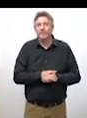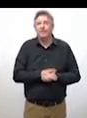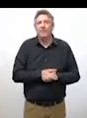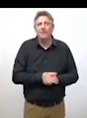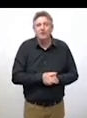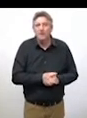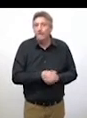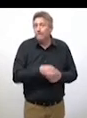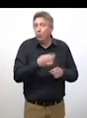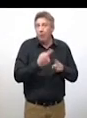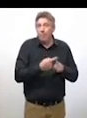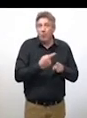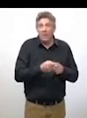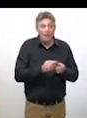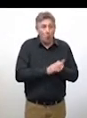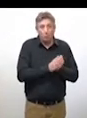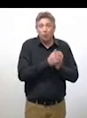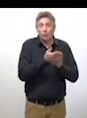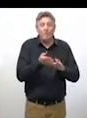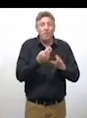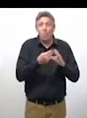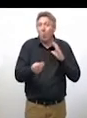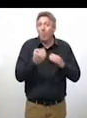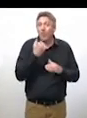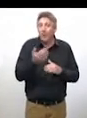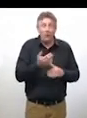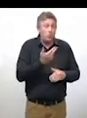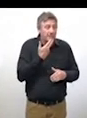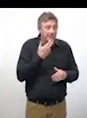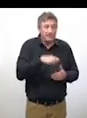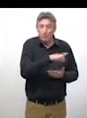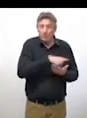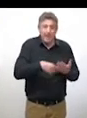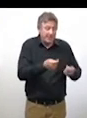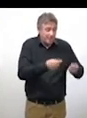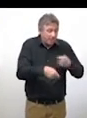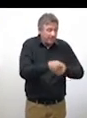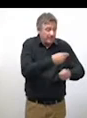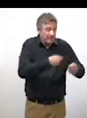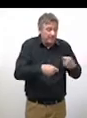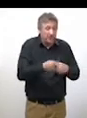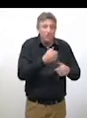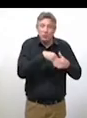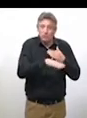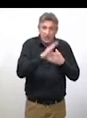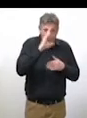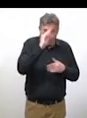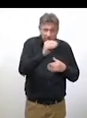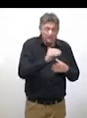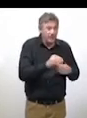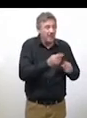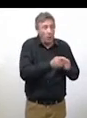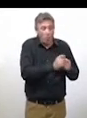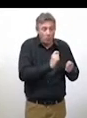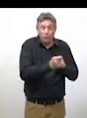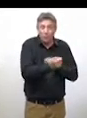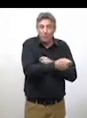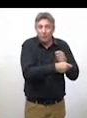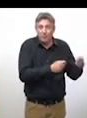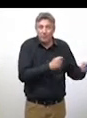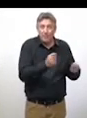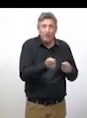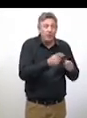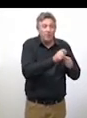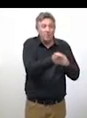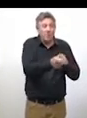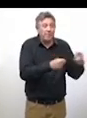retransformer cette monnaie locale en euros, on est obligé de l'utiliser localement chez un professionnel qui lui-même devra l'utiliser chez un acteur local,